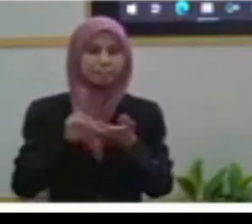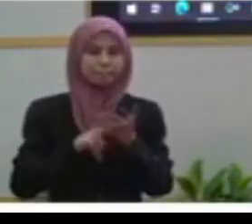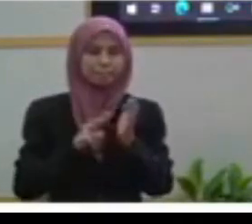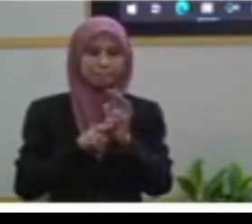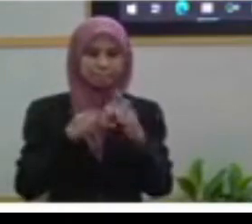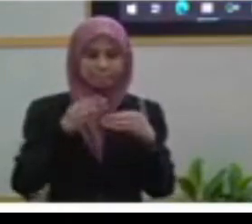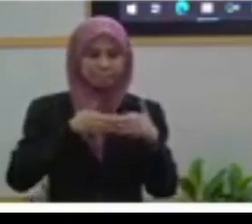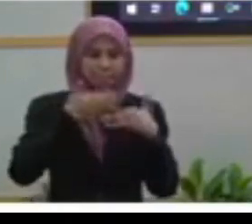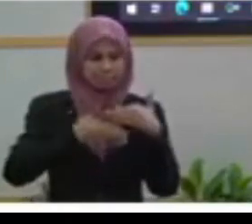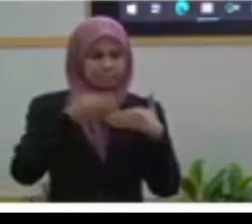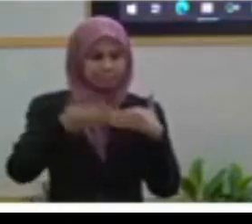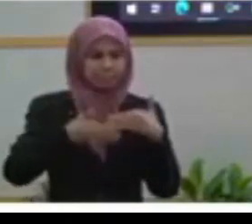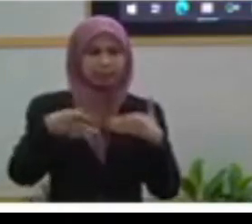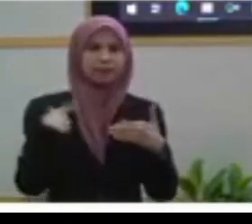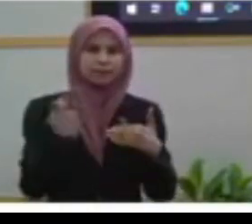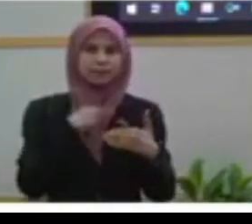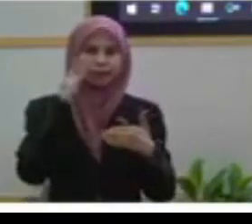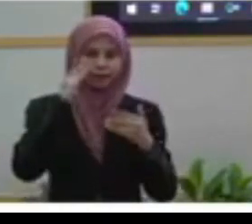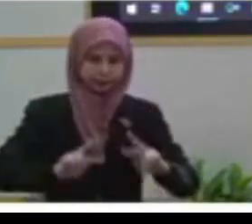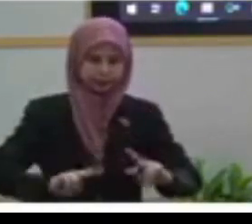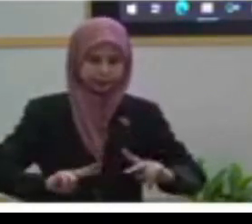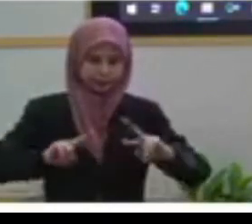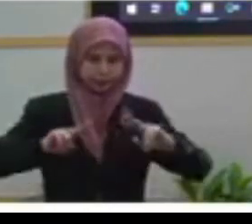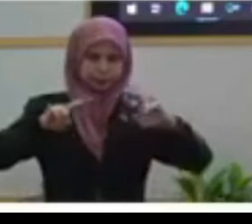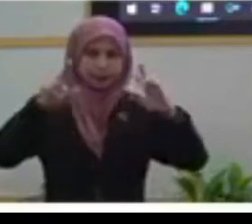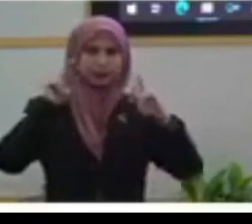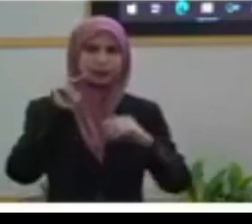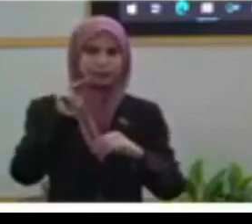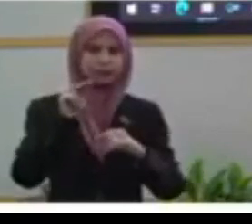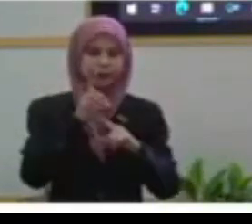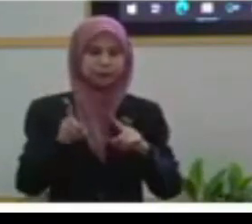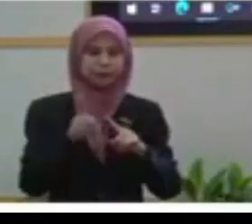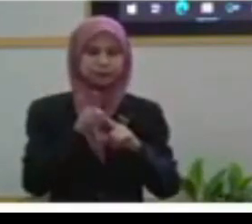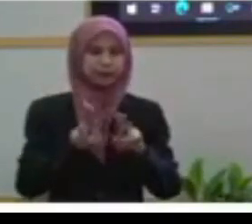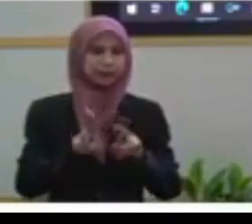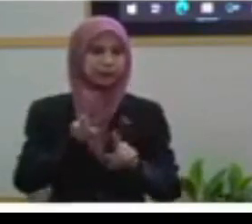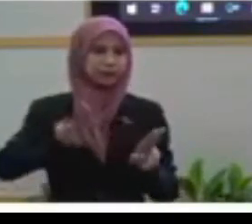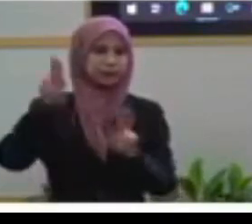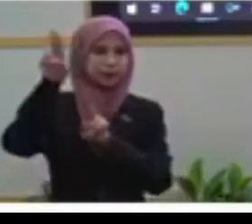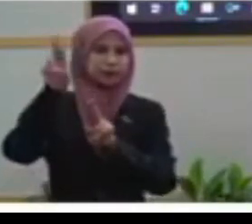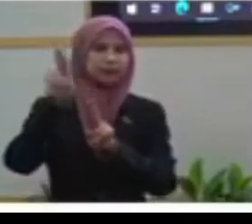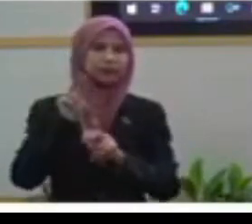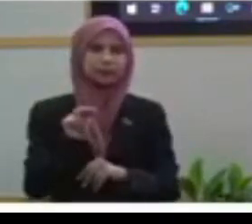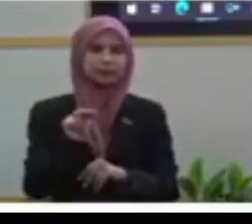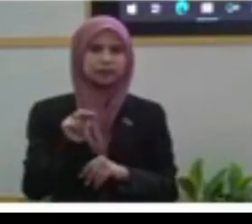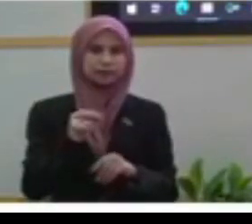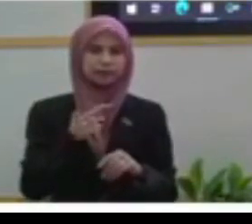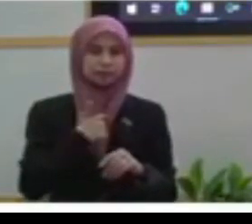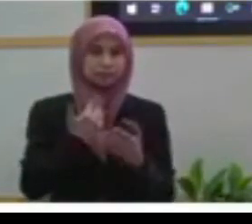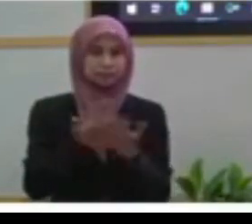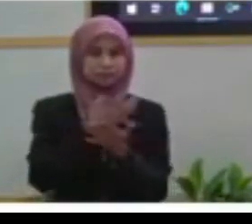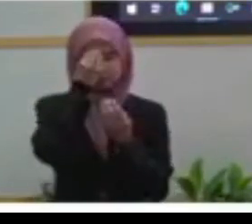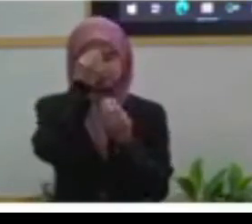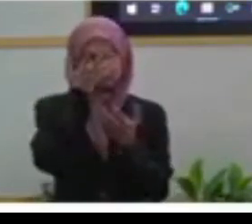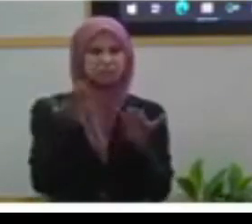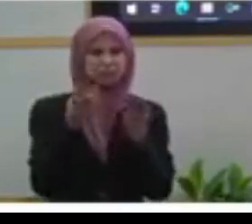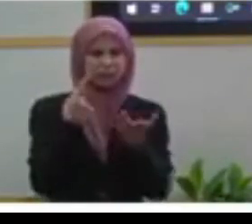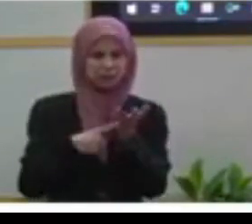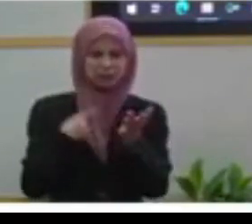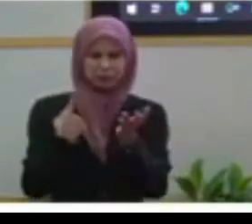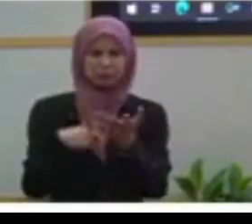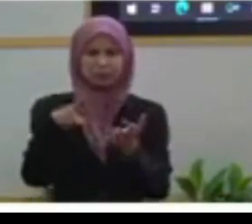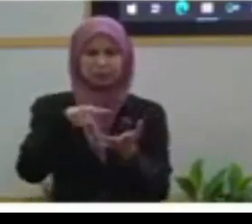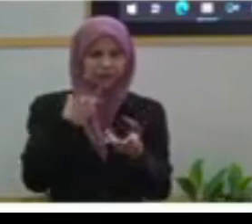ke semasa kita akan buat improvement. Saya ingin maklumkan kepada rakan-rakan netizen, saya tahu kadang-kadang sukar nak scan,